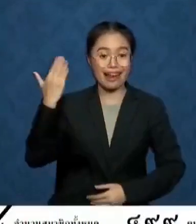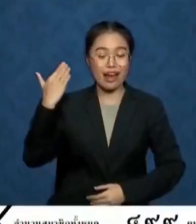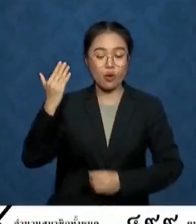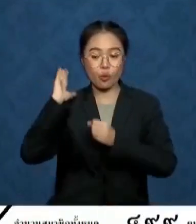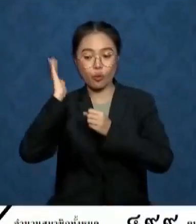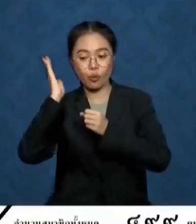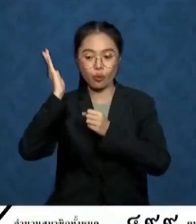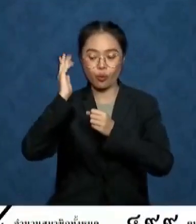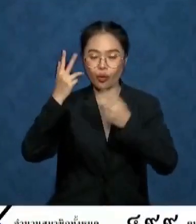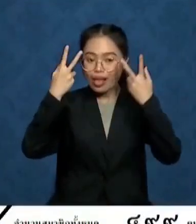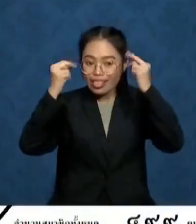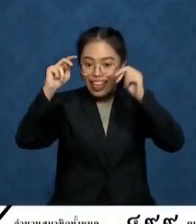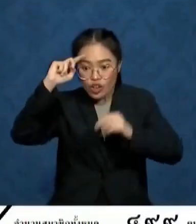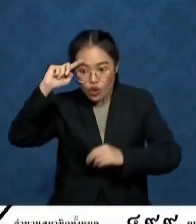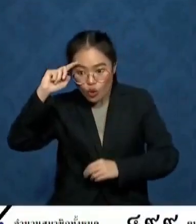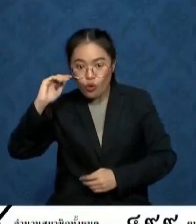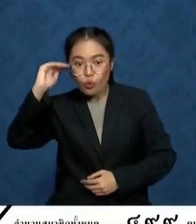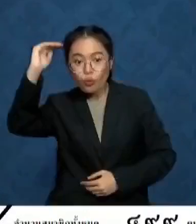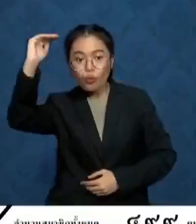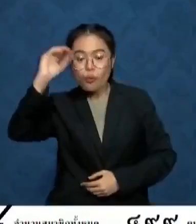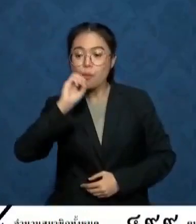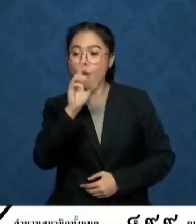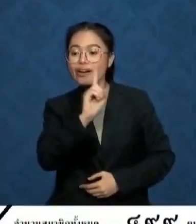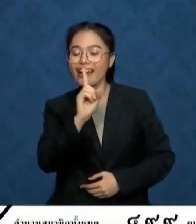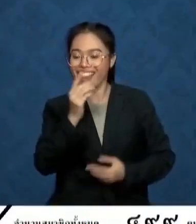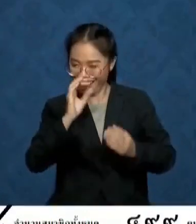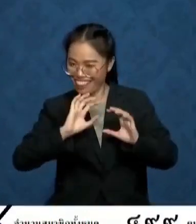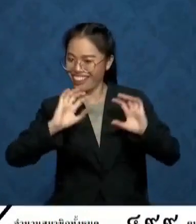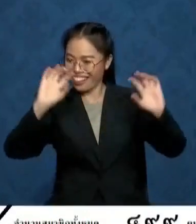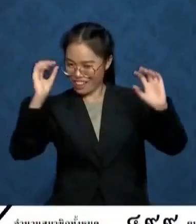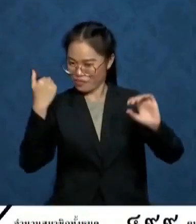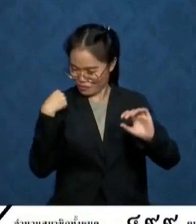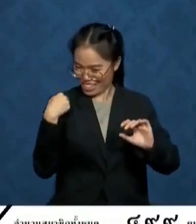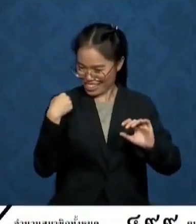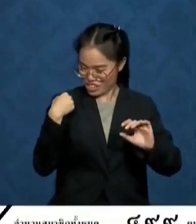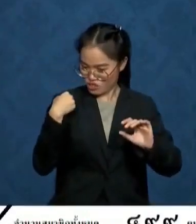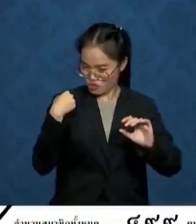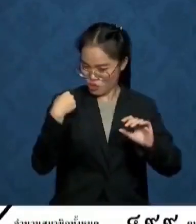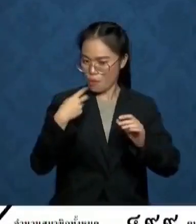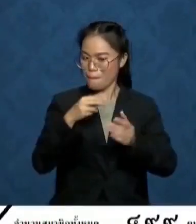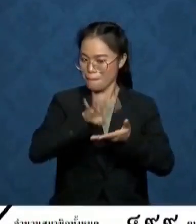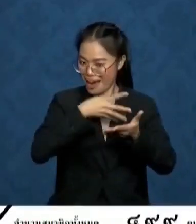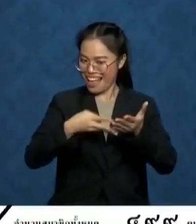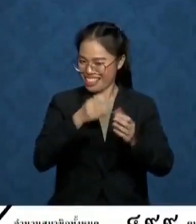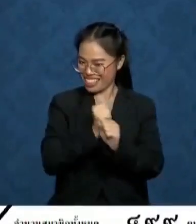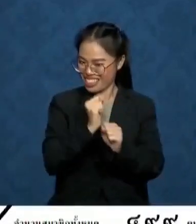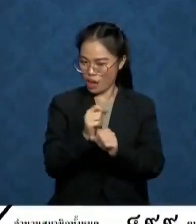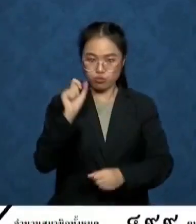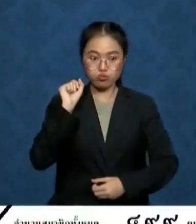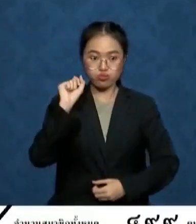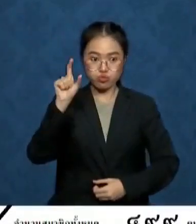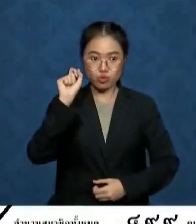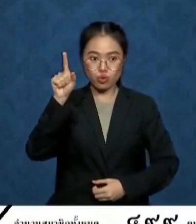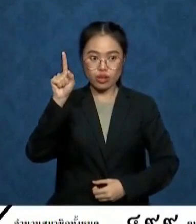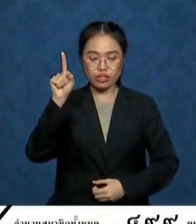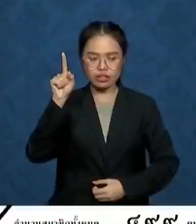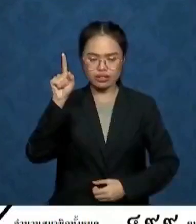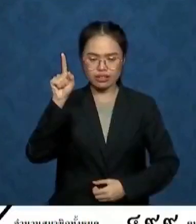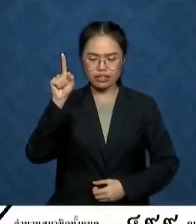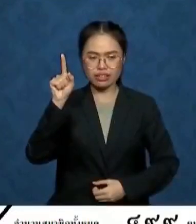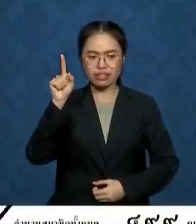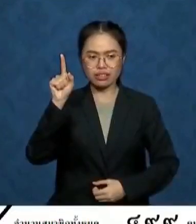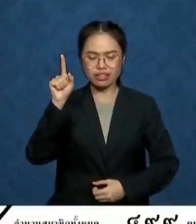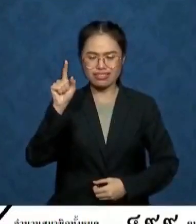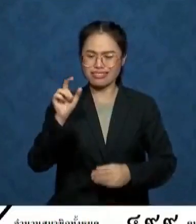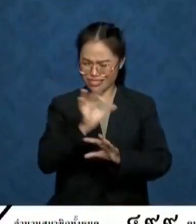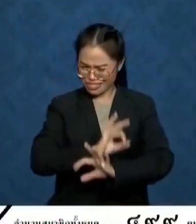นายกรัฐมนตรีบอกว่ารัฐบาลมีนโยบายเร่งด่วนนะครับซึ่งก็ควรจะสะท้อน